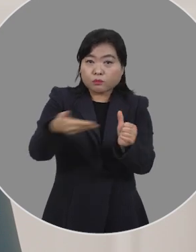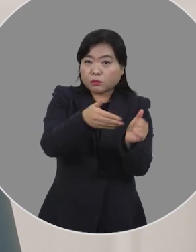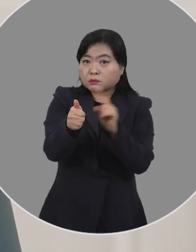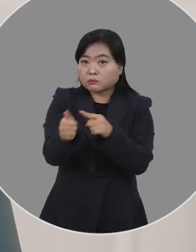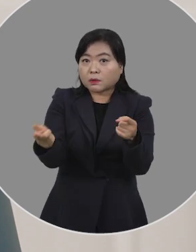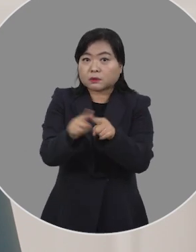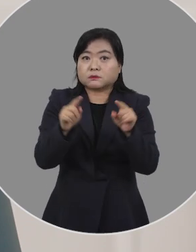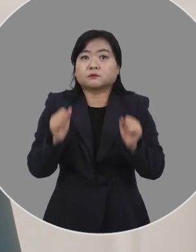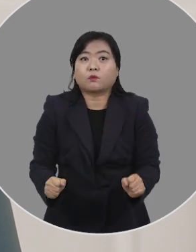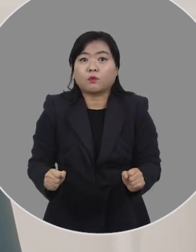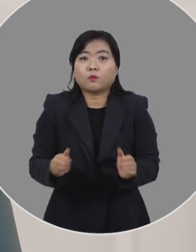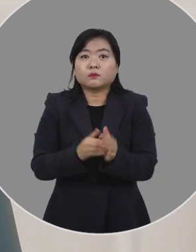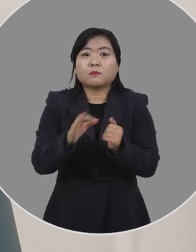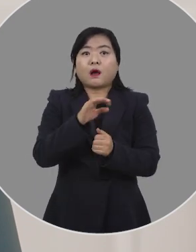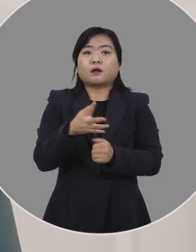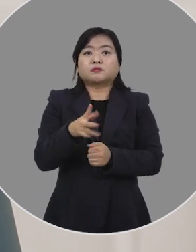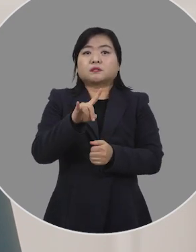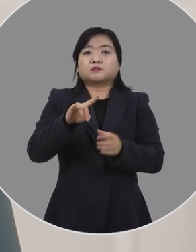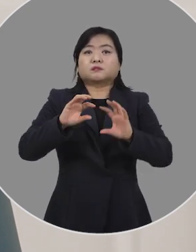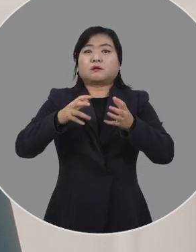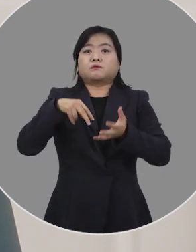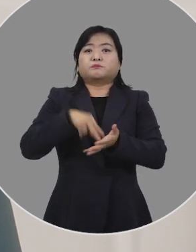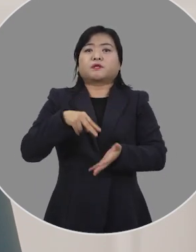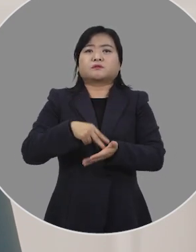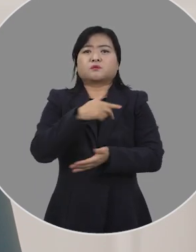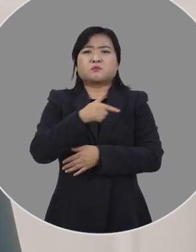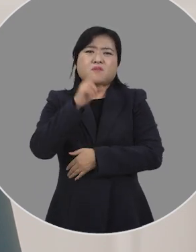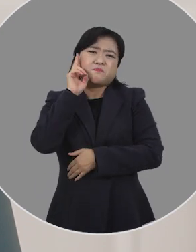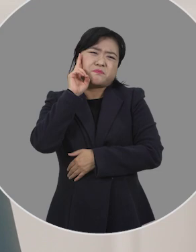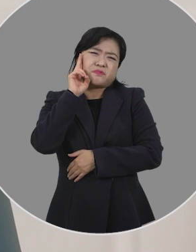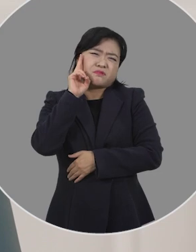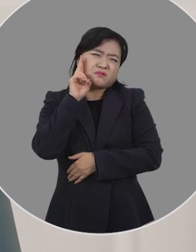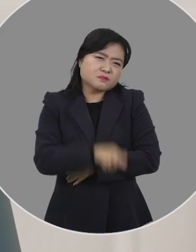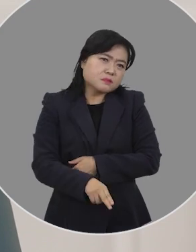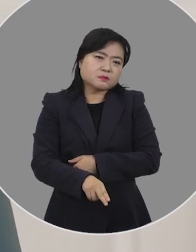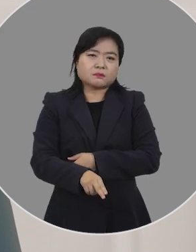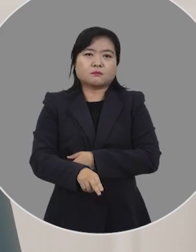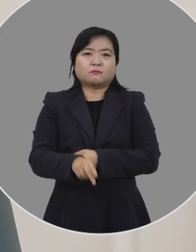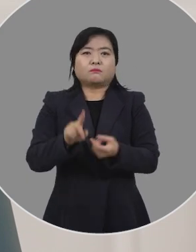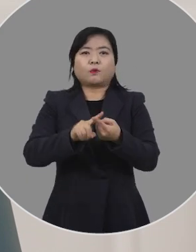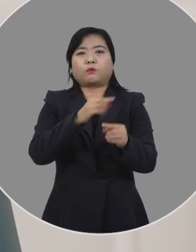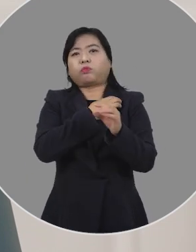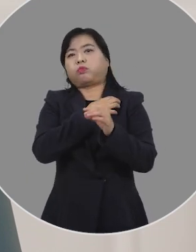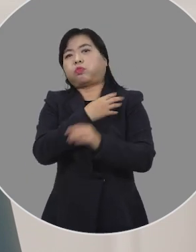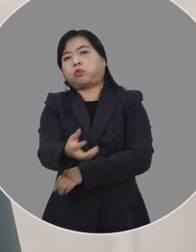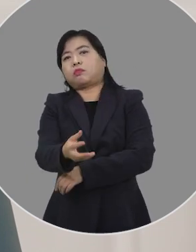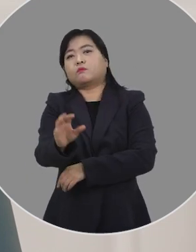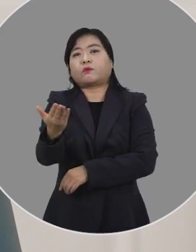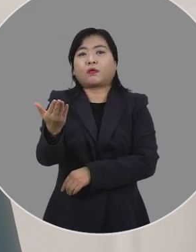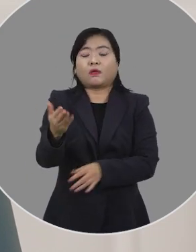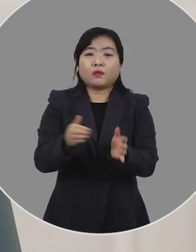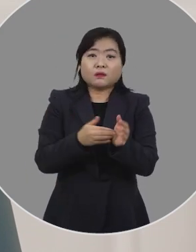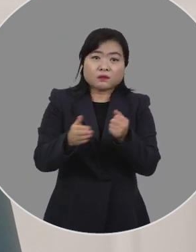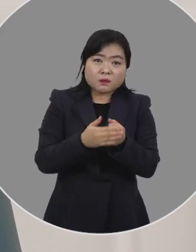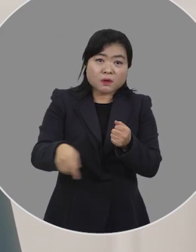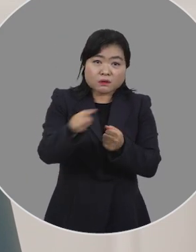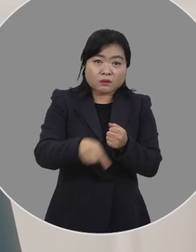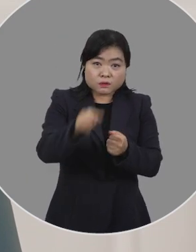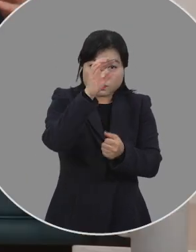보니까 알제리가 감당할 수 없는 엄청난 비극을 거기다 심어놓은 거죠. 이런 것들 보면